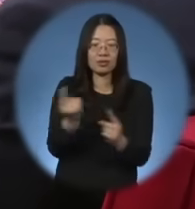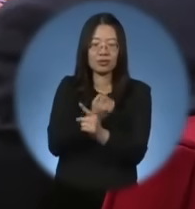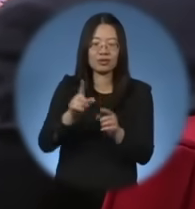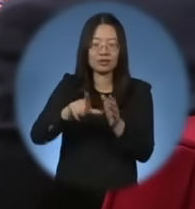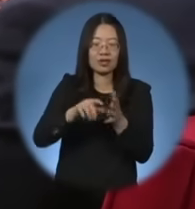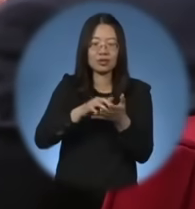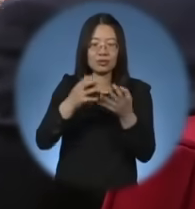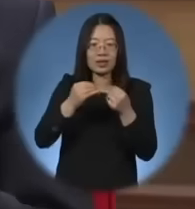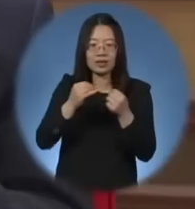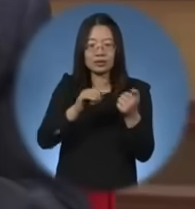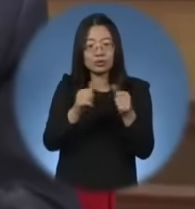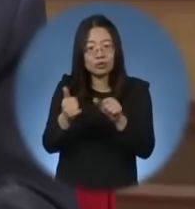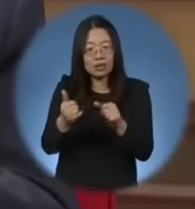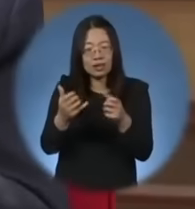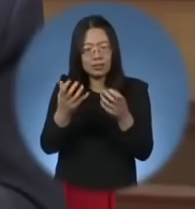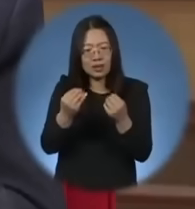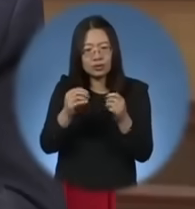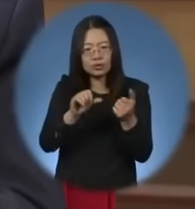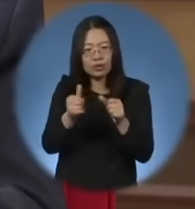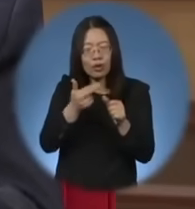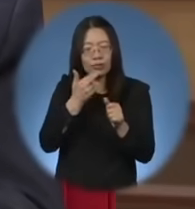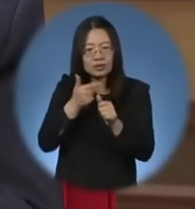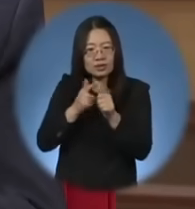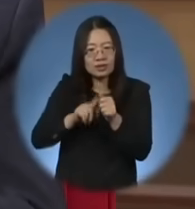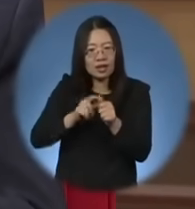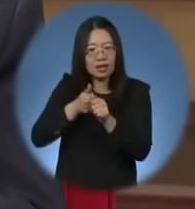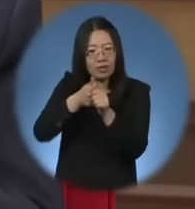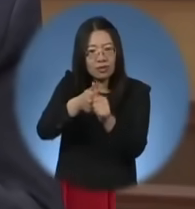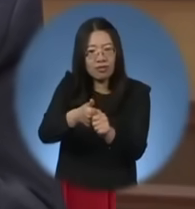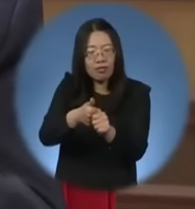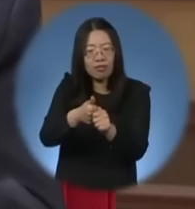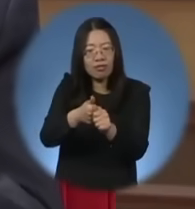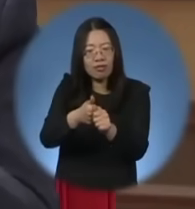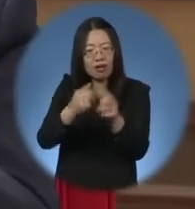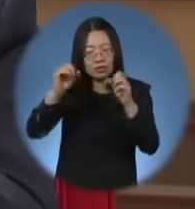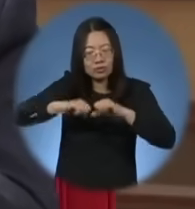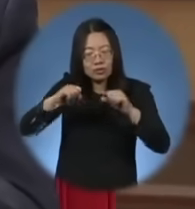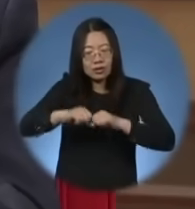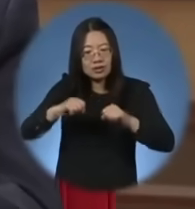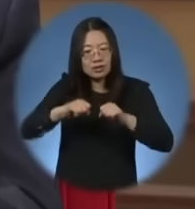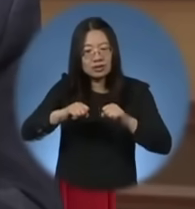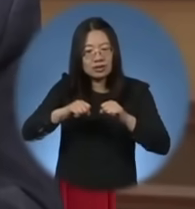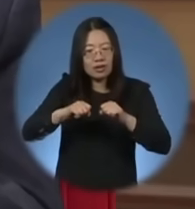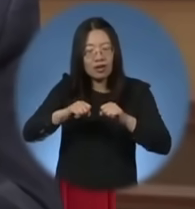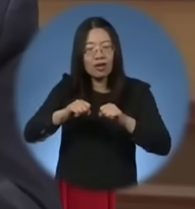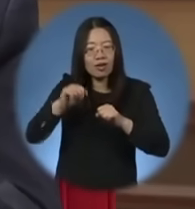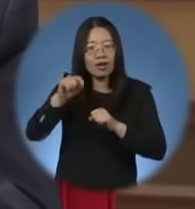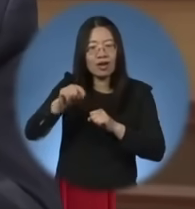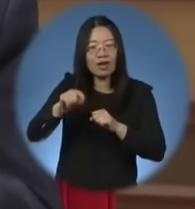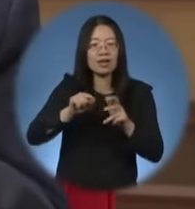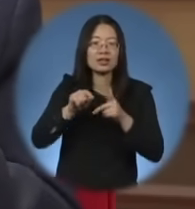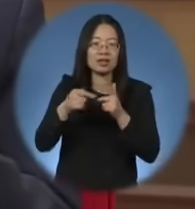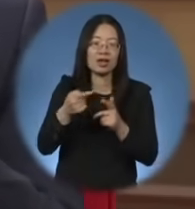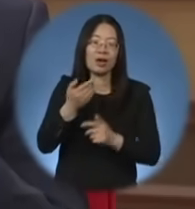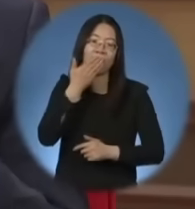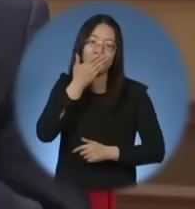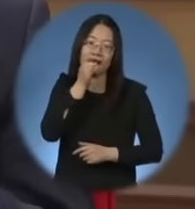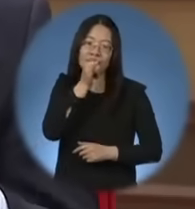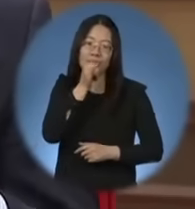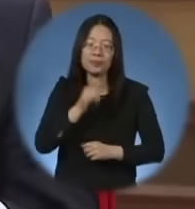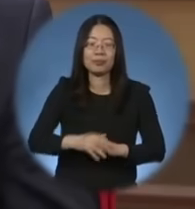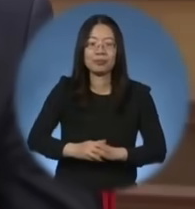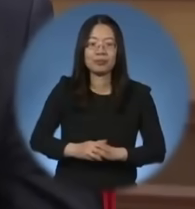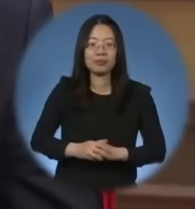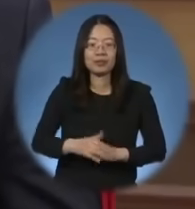죽었는지 예 사람 많이 안 죽었는지에 따라 그 무너지는 것 저 하는 것을 이해가